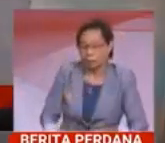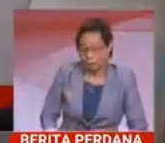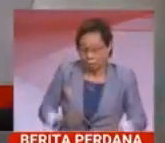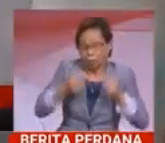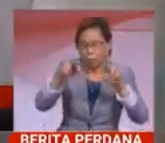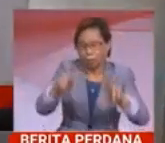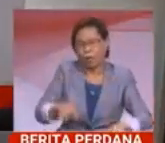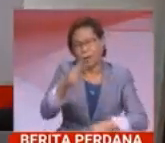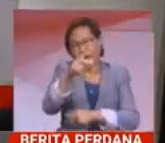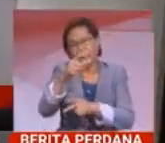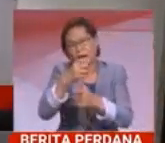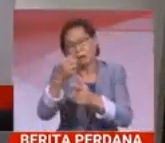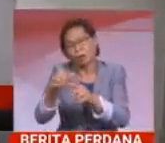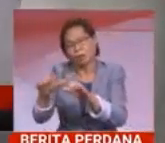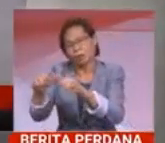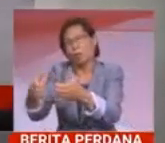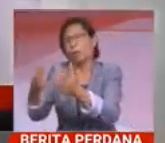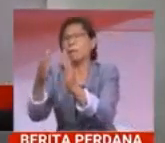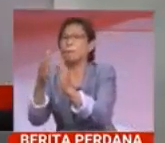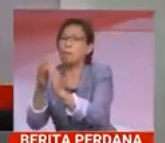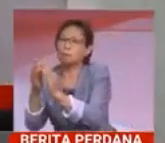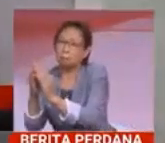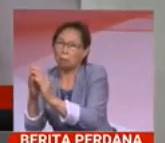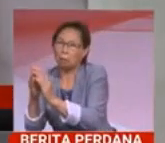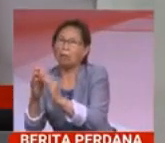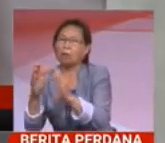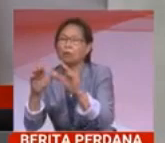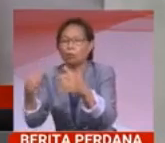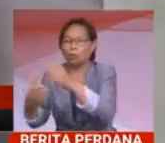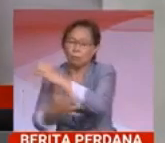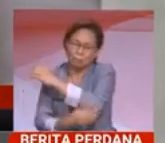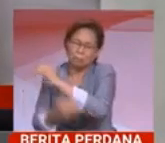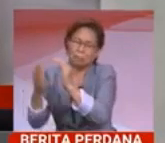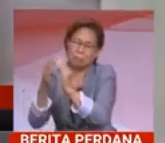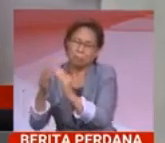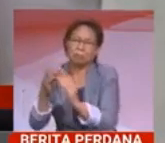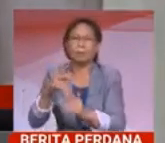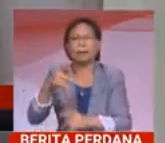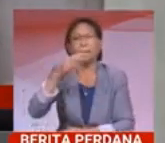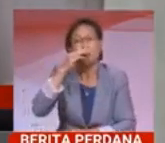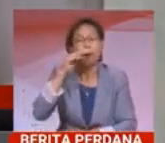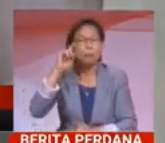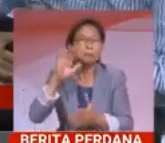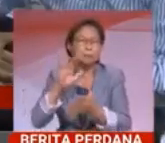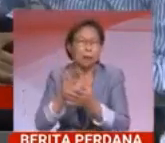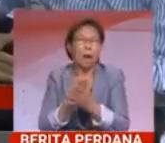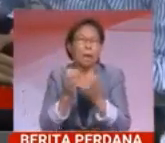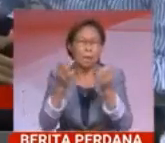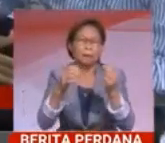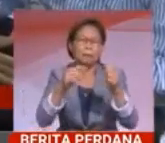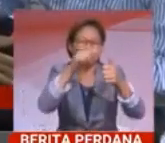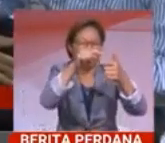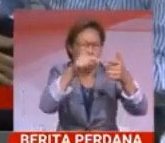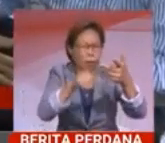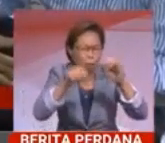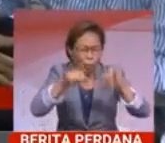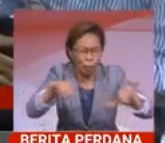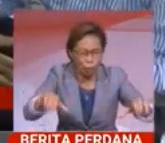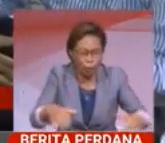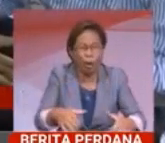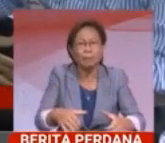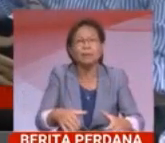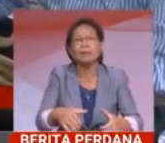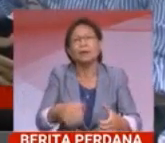warga kota atau golongan miskin bandara perdana menteri juga percaya banyak perkara yang boleh dilakukan kerajaan dan enkripsi